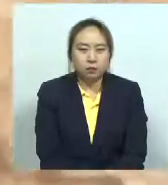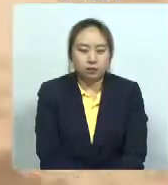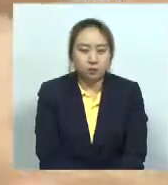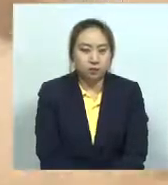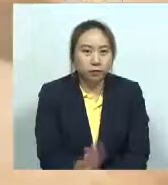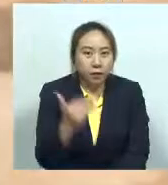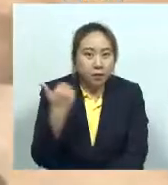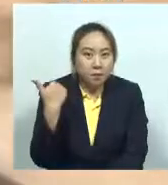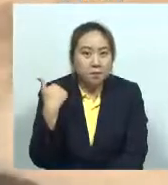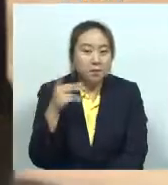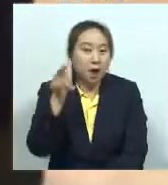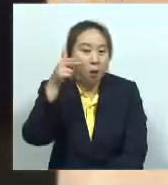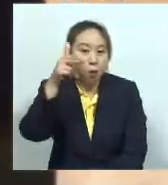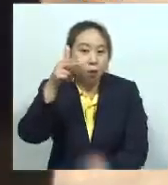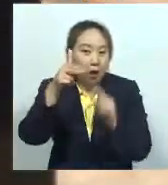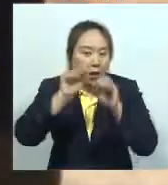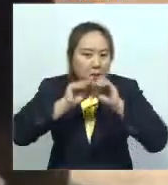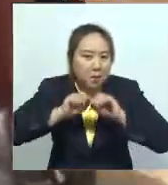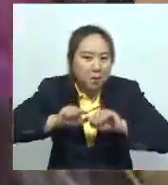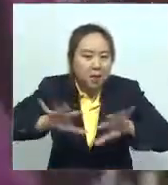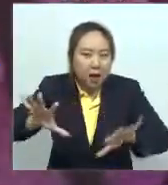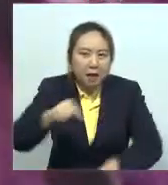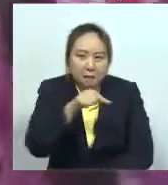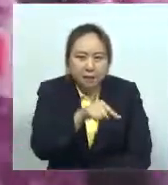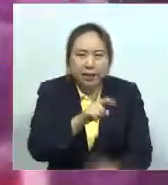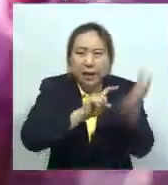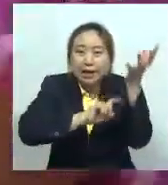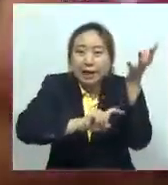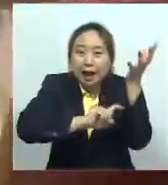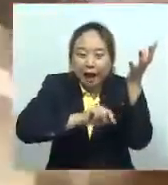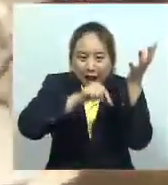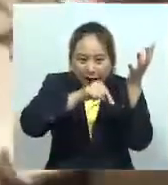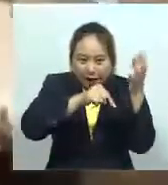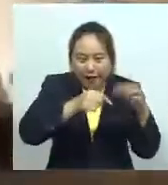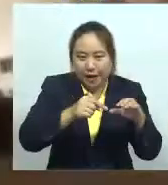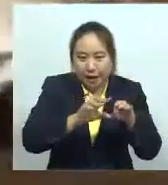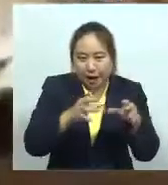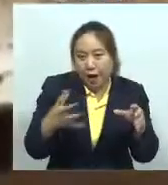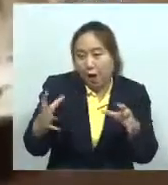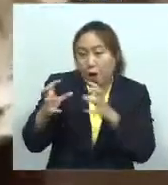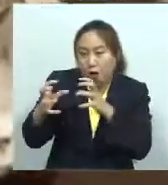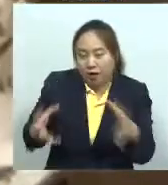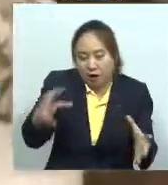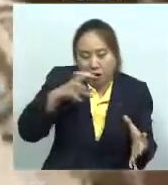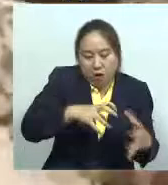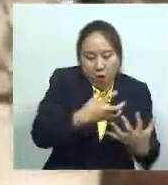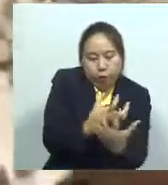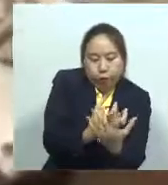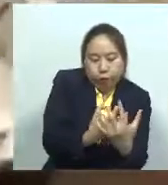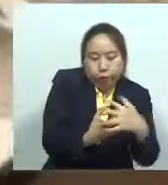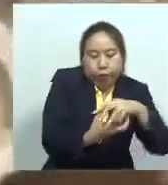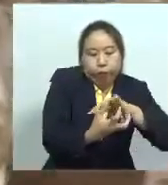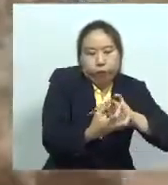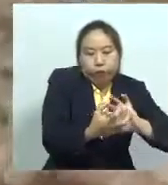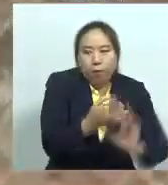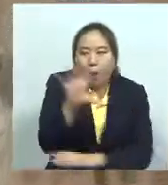กรณีมีการเผยแพร่คลิปวิดีโอพบมีการยัดไส้ยางพาราด้วยก้อนหินอย่างที่คุณผู้ชมเห็นนะคะไม่ใช่ก้อนเล็กๆด้วยเพื่อทำ